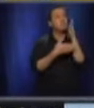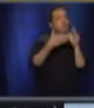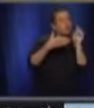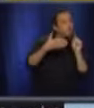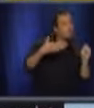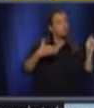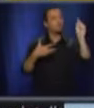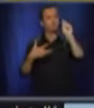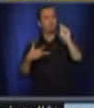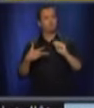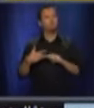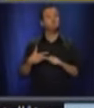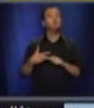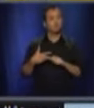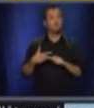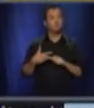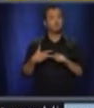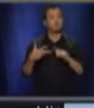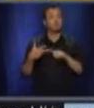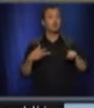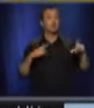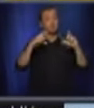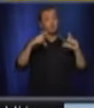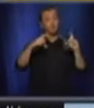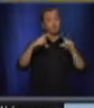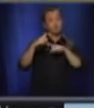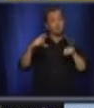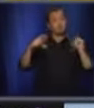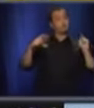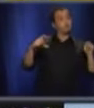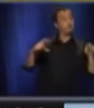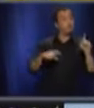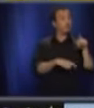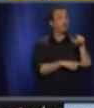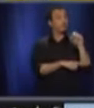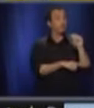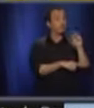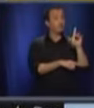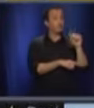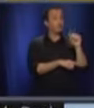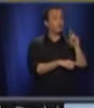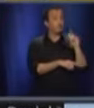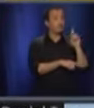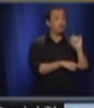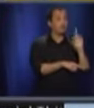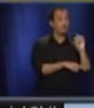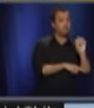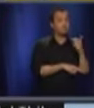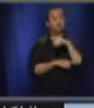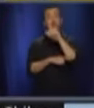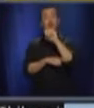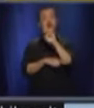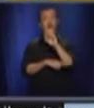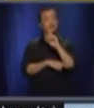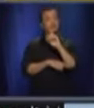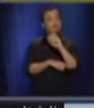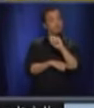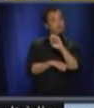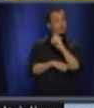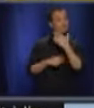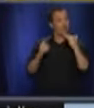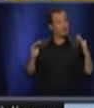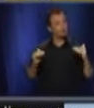Québec. Certains secteurs de Lanaudière et de Laurentides passent au niveau